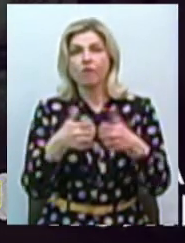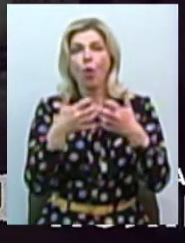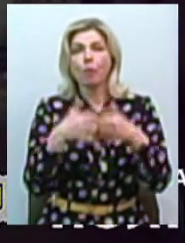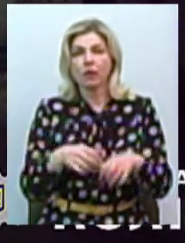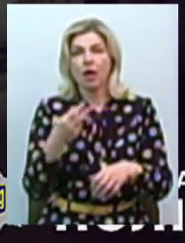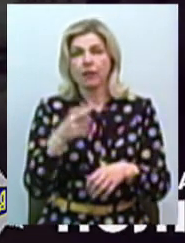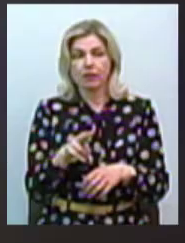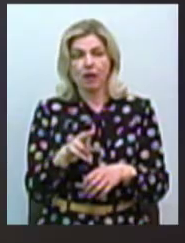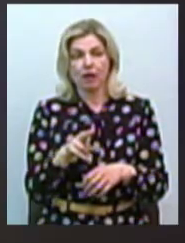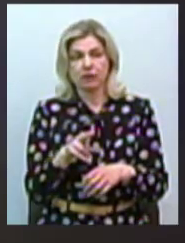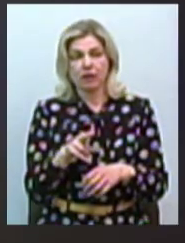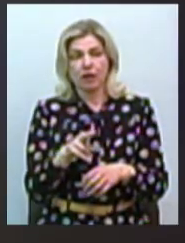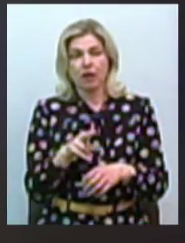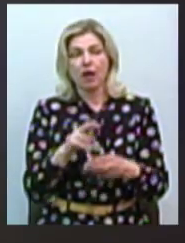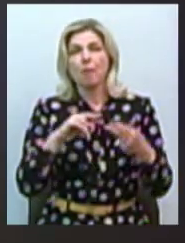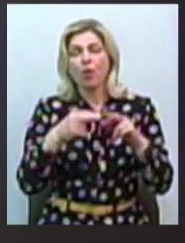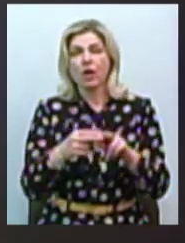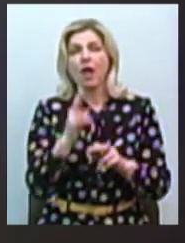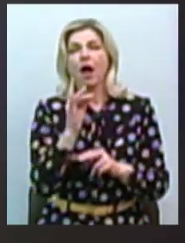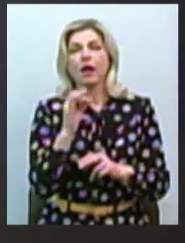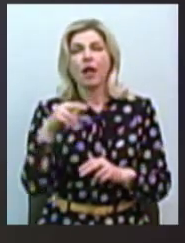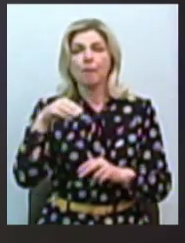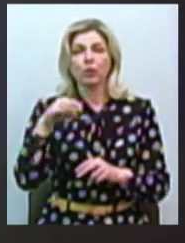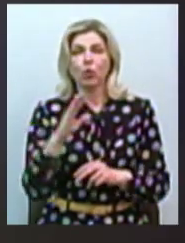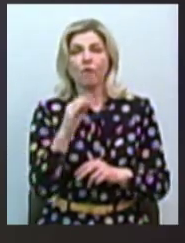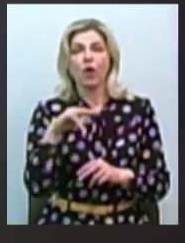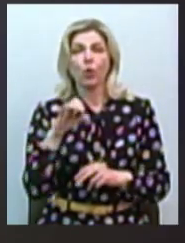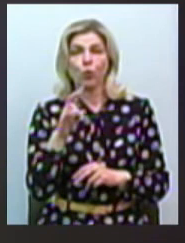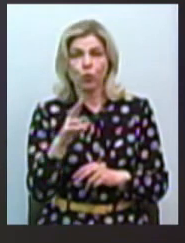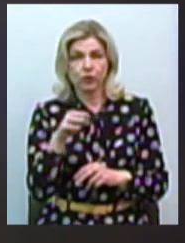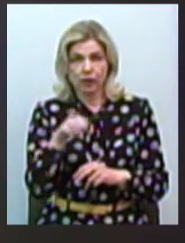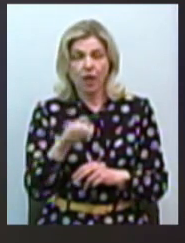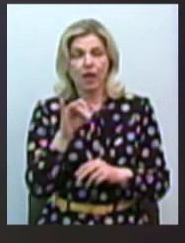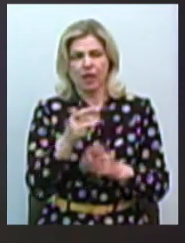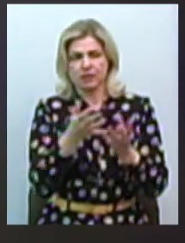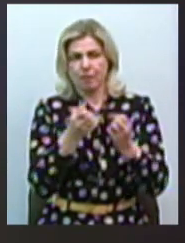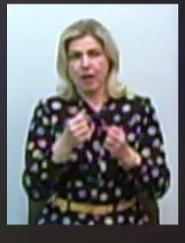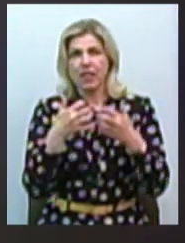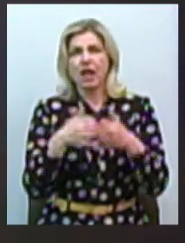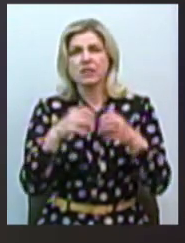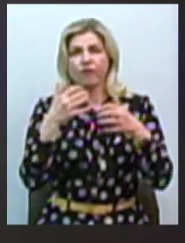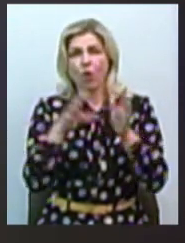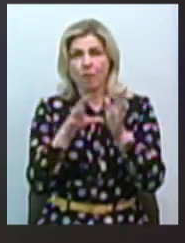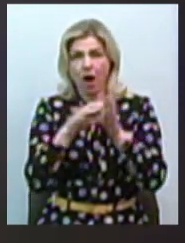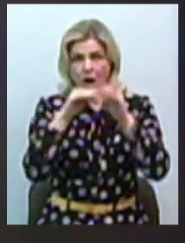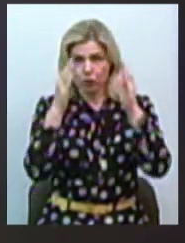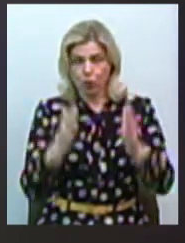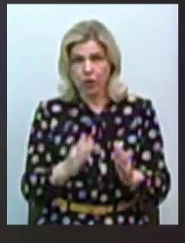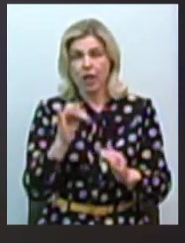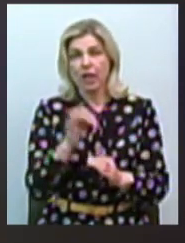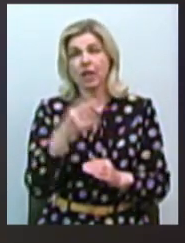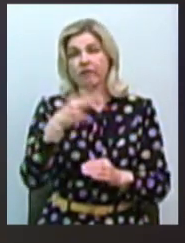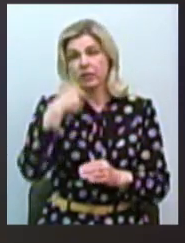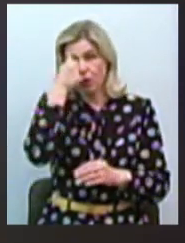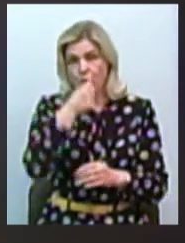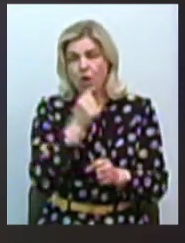для майнінгу криптовалют та незаконно встановлений трансформатор. Потім, 21 квітня 2020 року, поліцейські